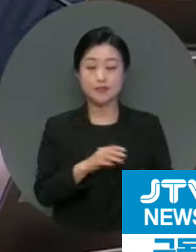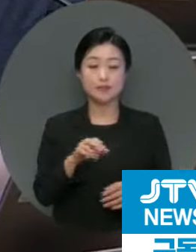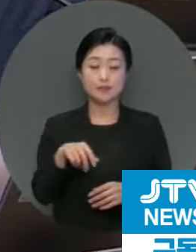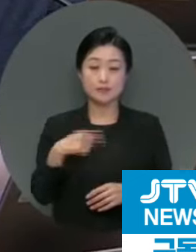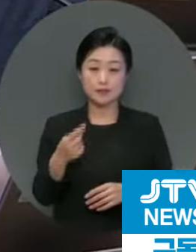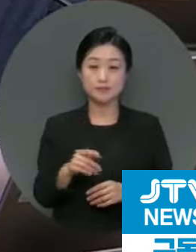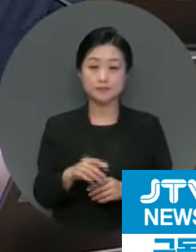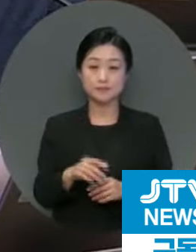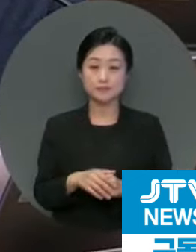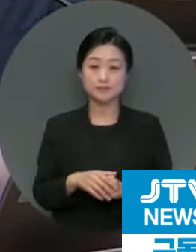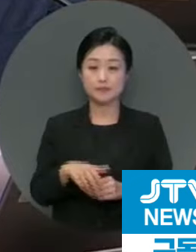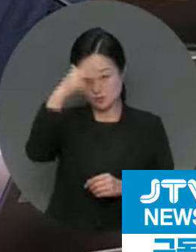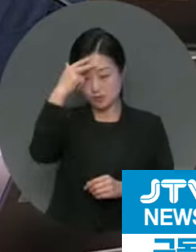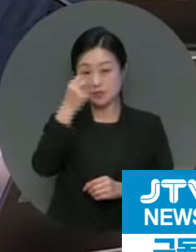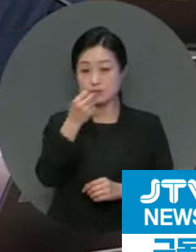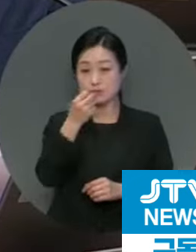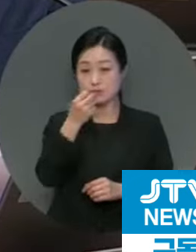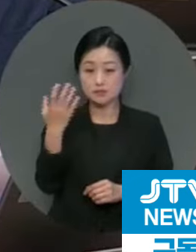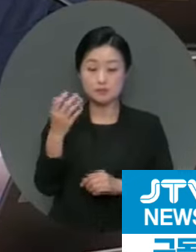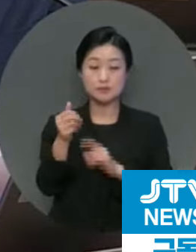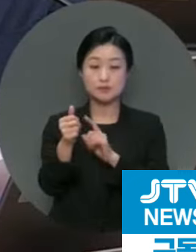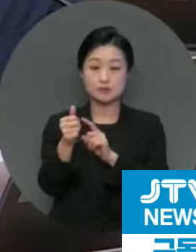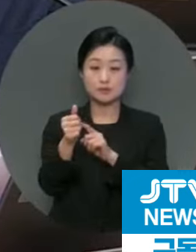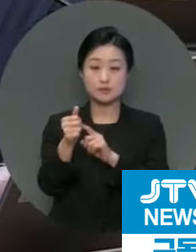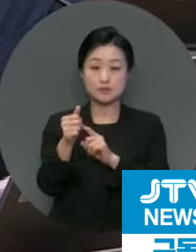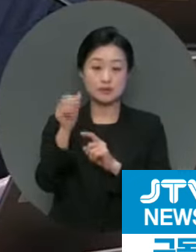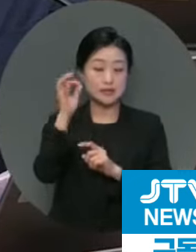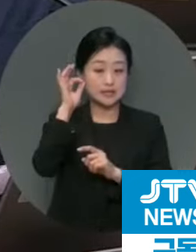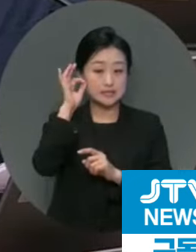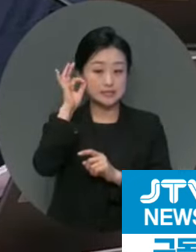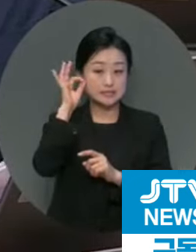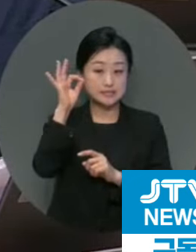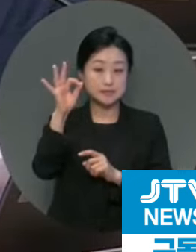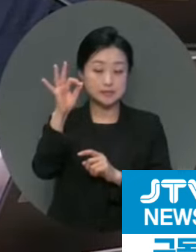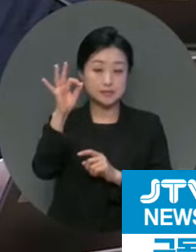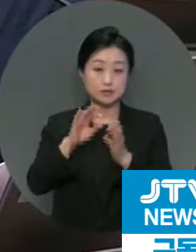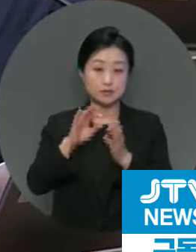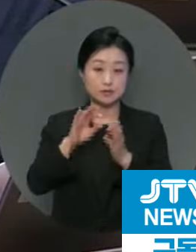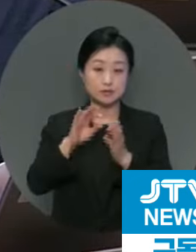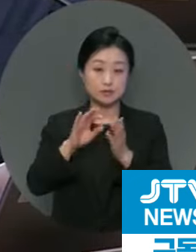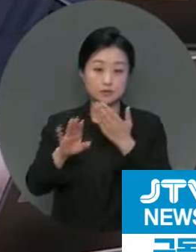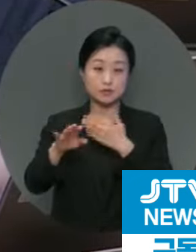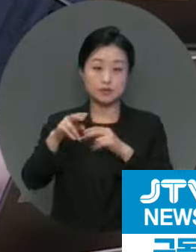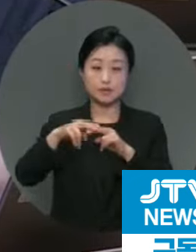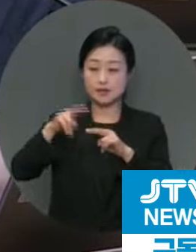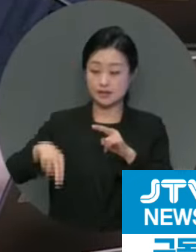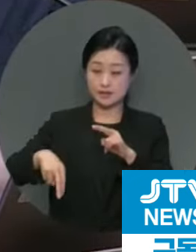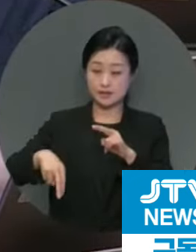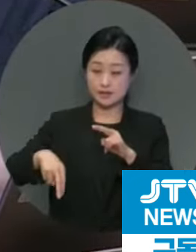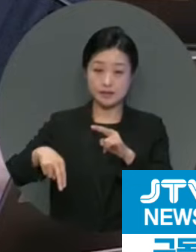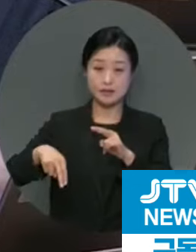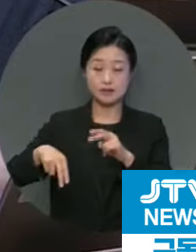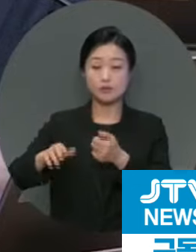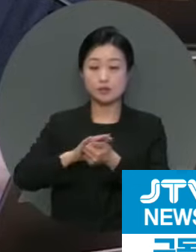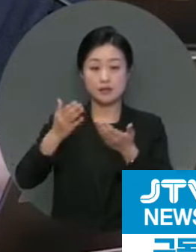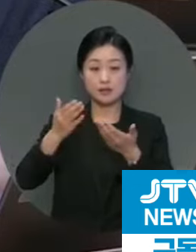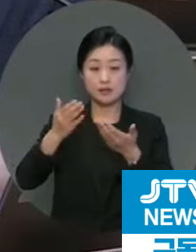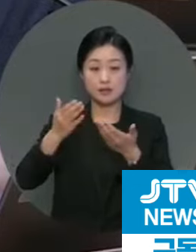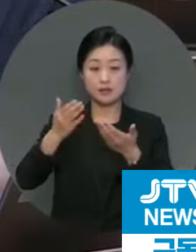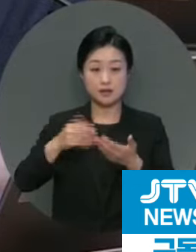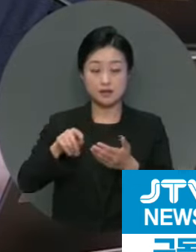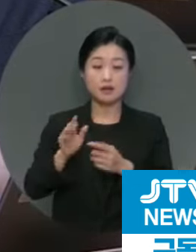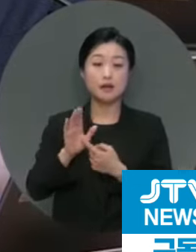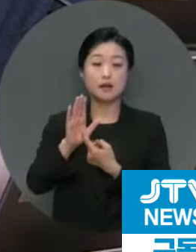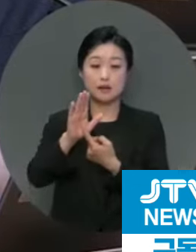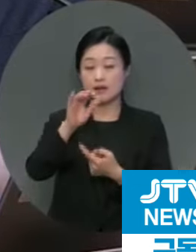출신 대변인이 열흘 만에 저기 뭐야 그 직에서 물러나게 하고 했다라든가 내고 뭐그 접대 받았던 거 그게